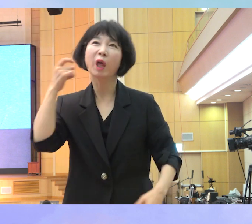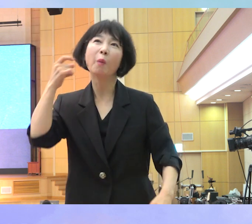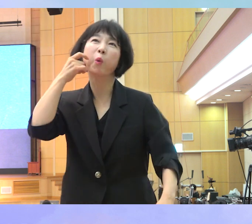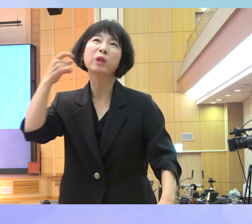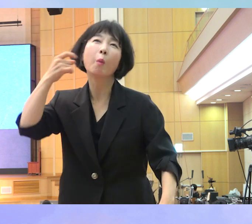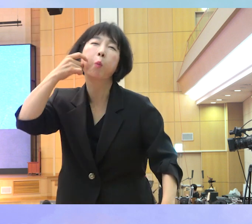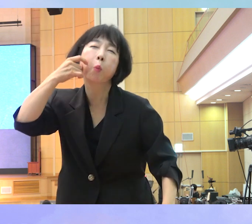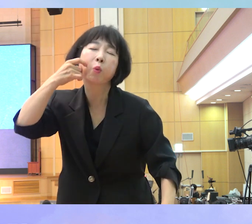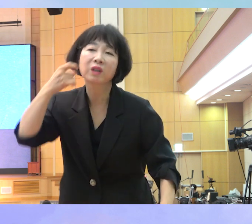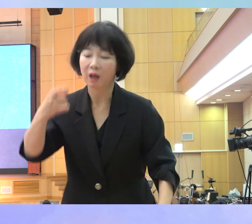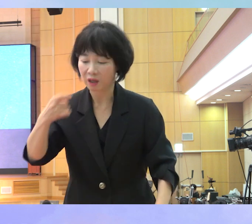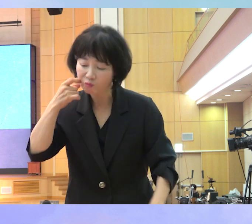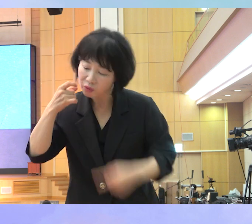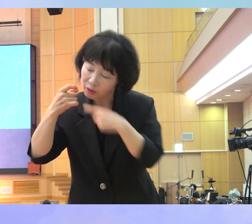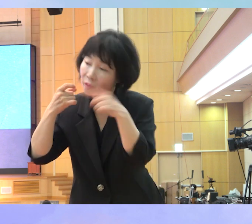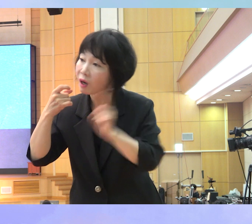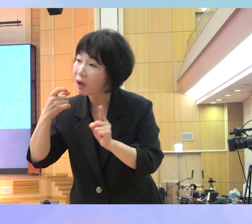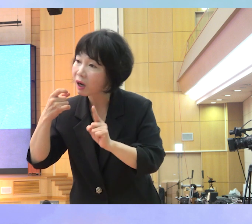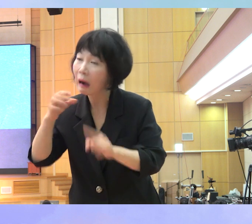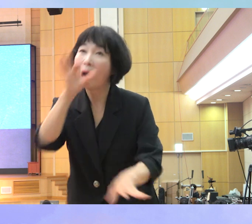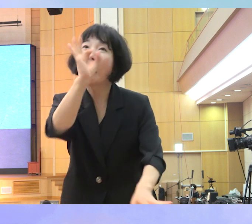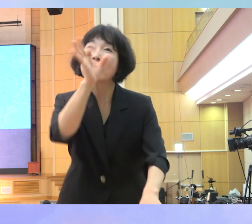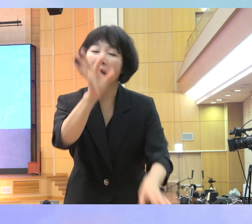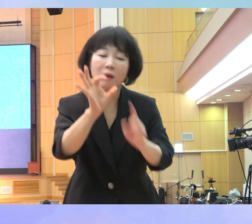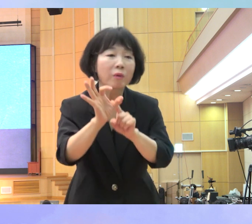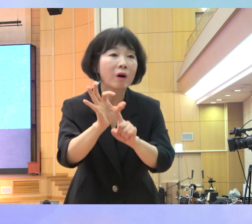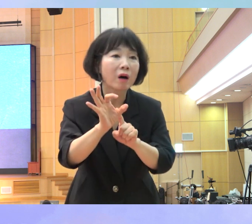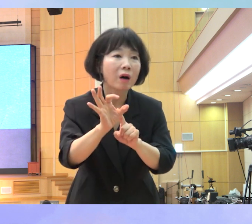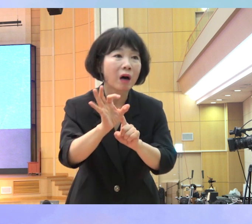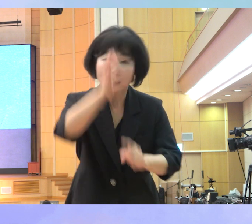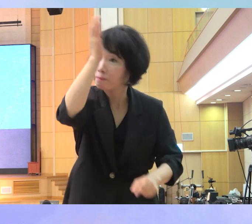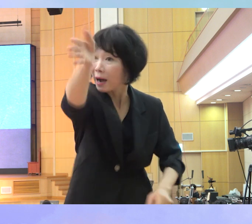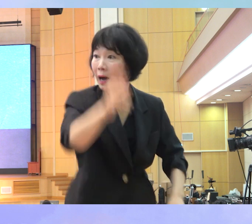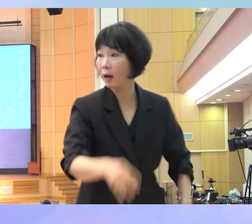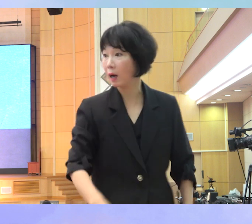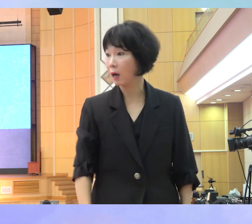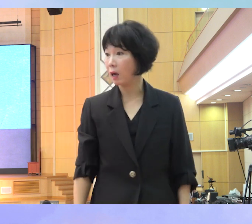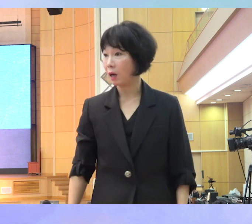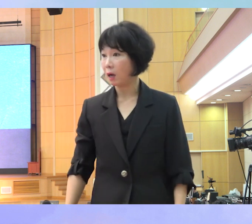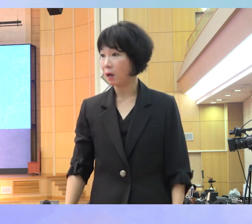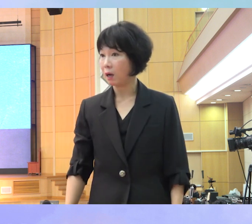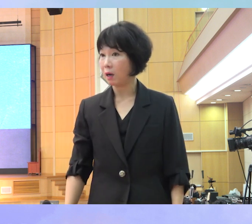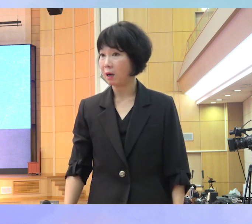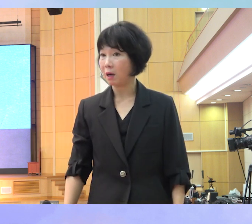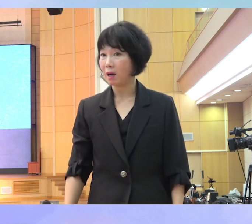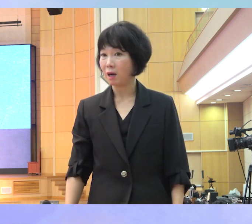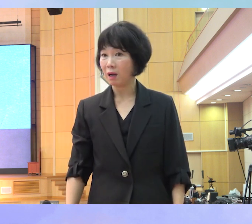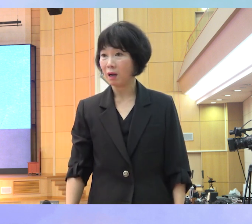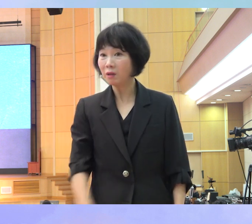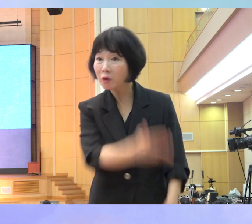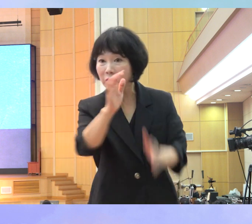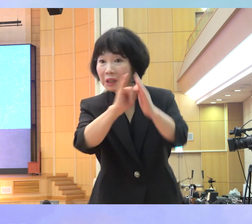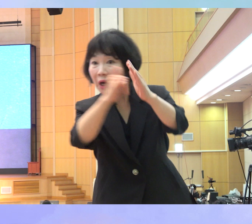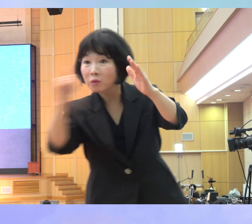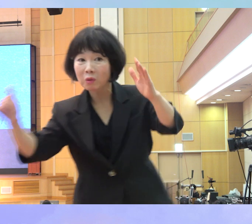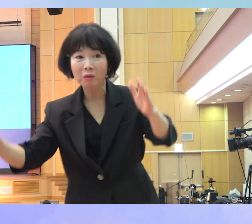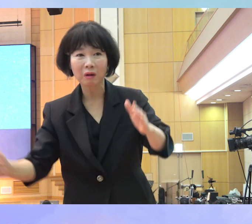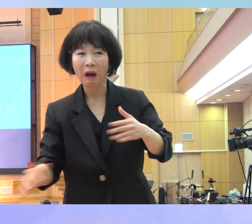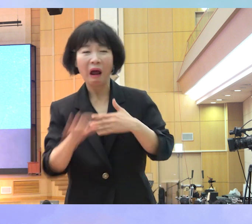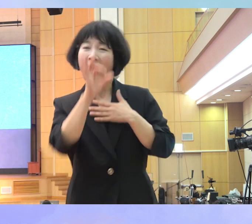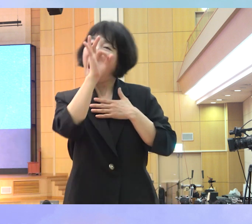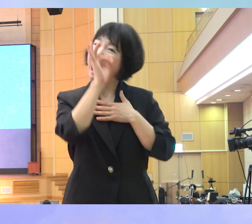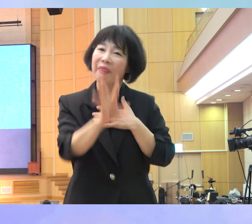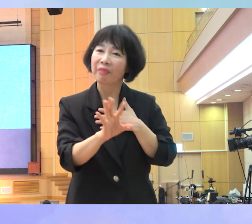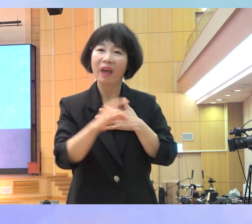특히 가족이나 또 아이들에게 우리 성도들끼리 자꾸 안 된다, 어렵다, 할